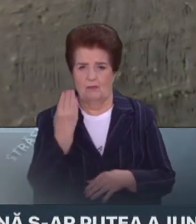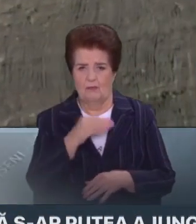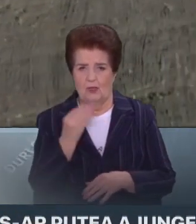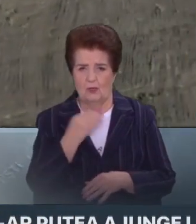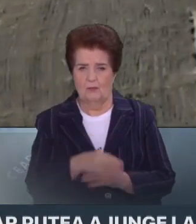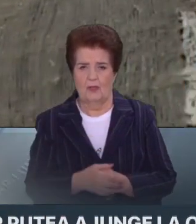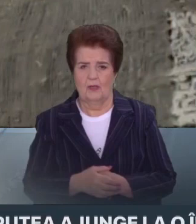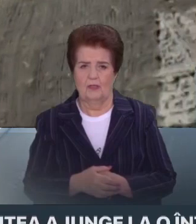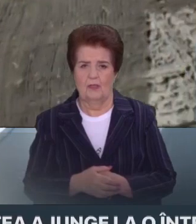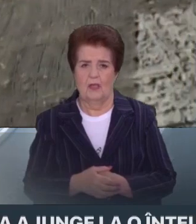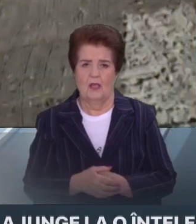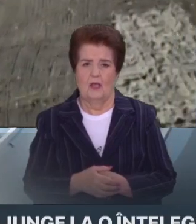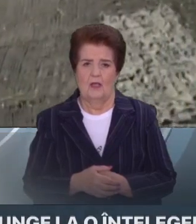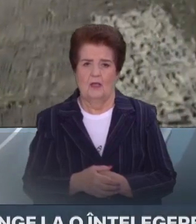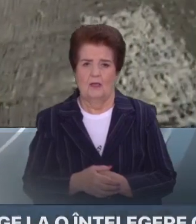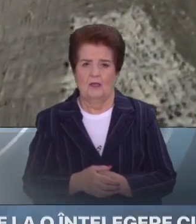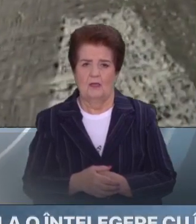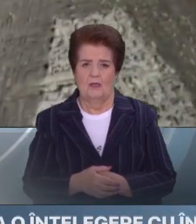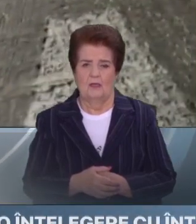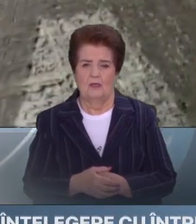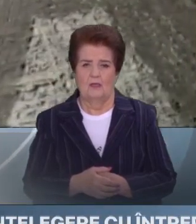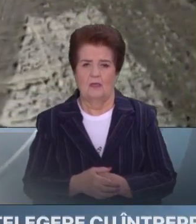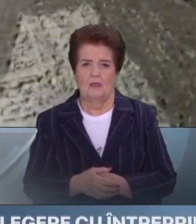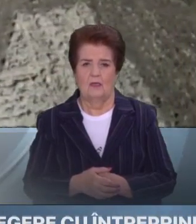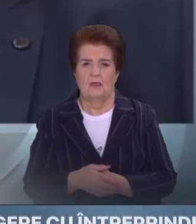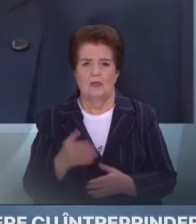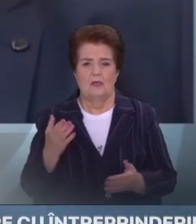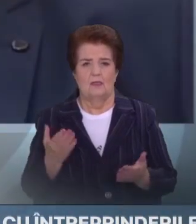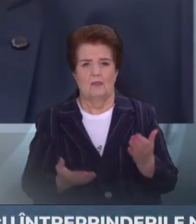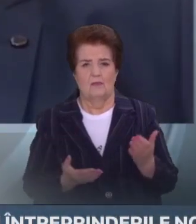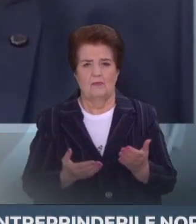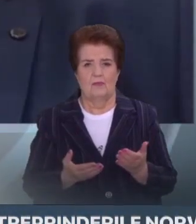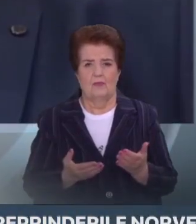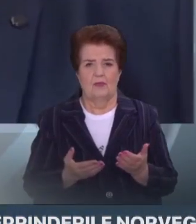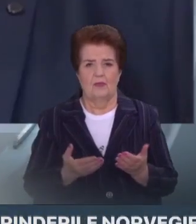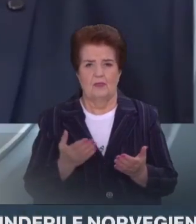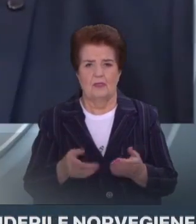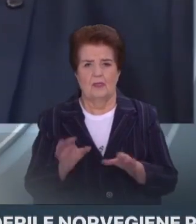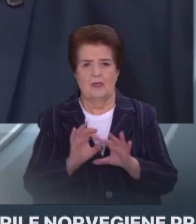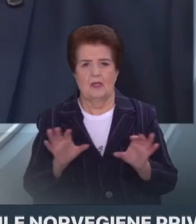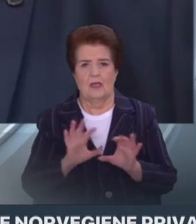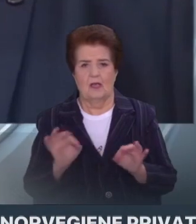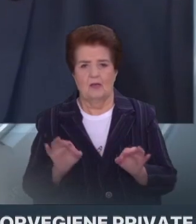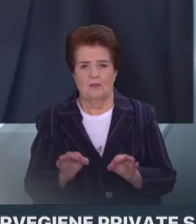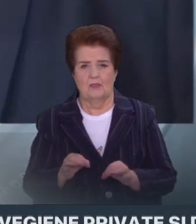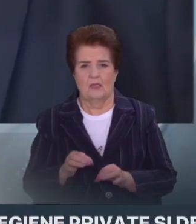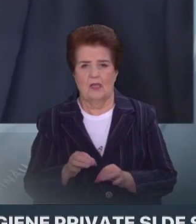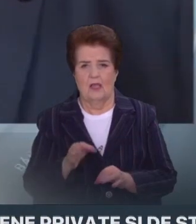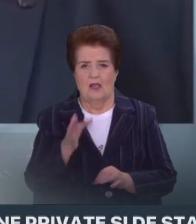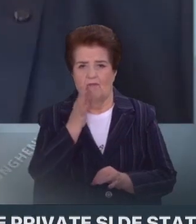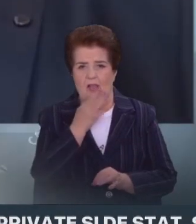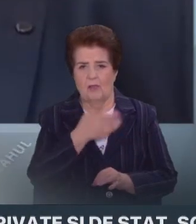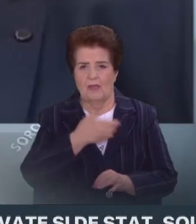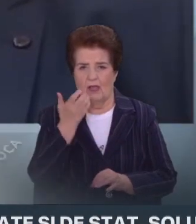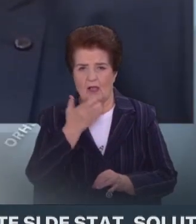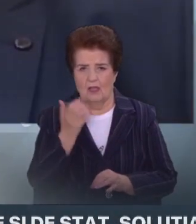cazul când vom avea aceste ploi. Ziceați înainte de interviu, domnule Mârzenco, că din cauza vremii neobișnuite de caldă ați văzut deja copaci